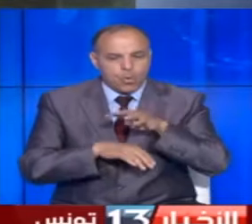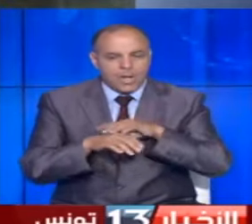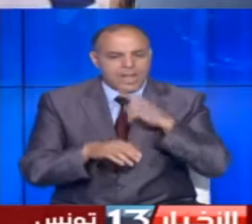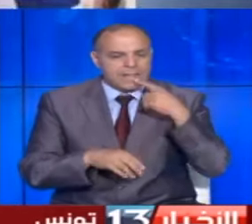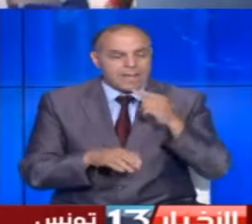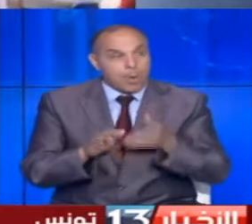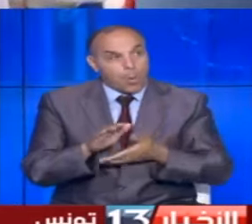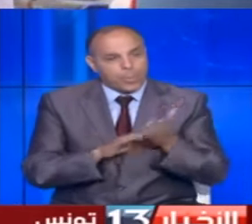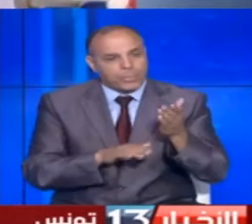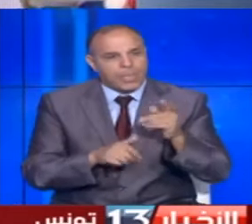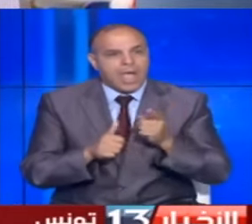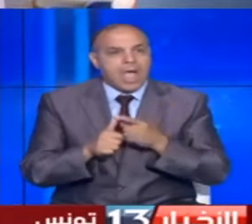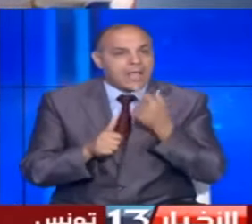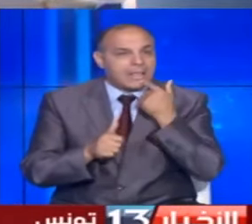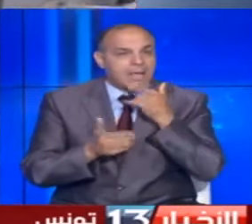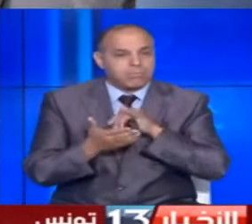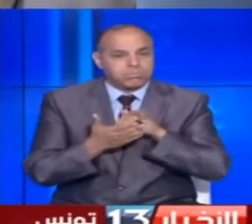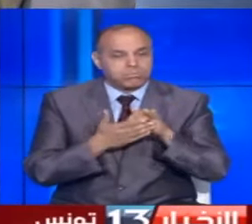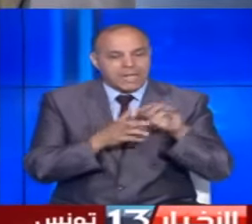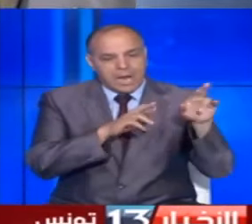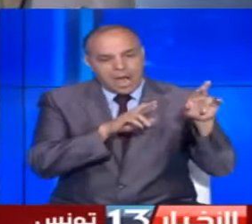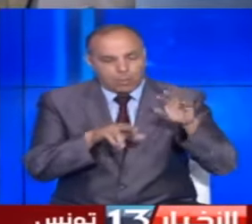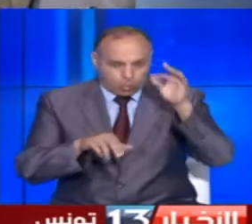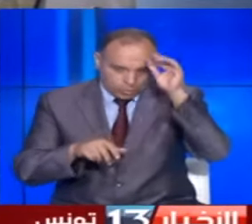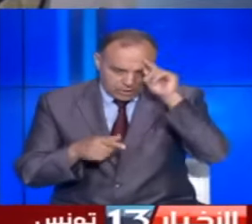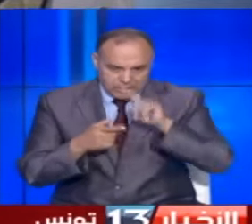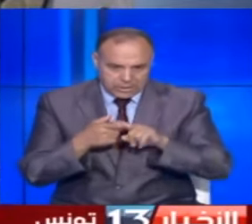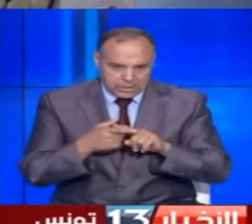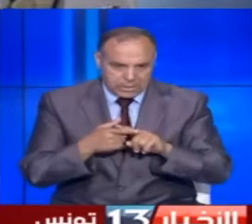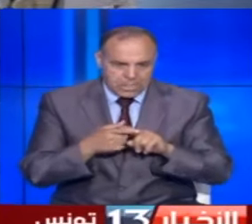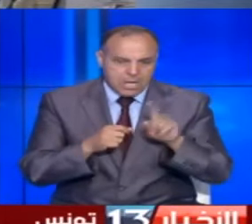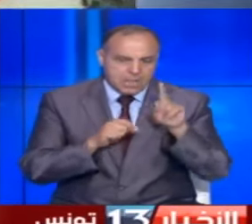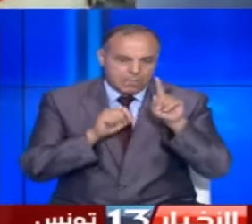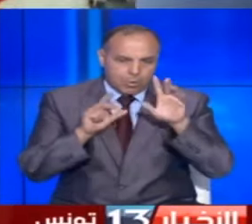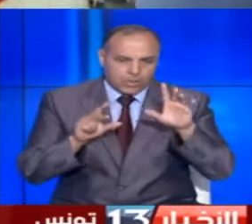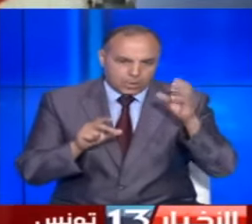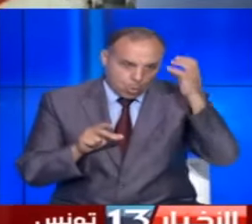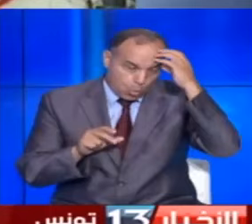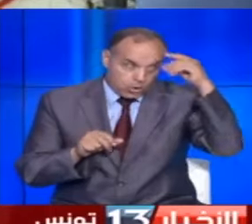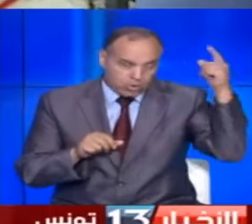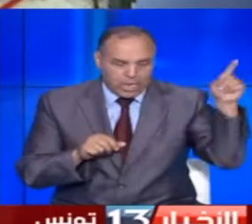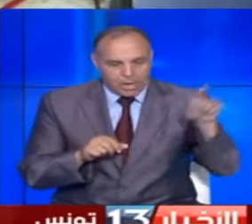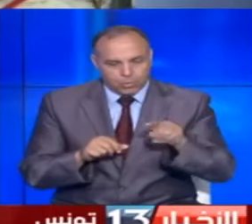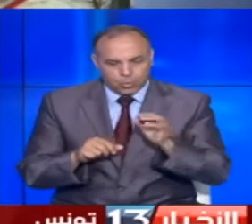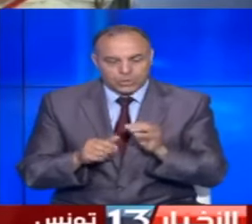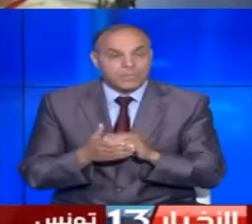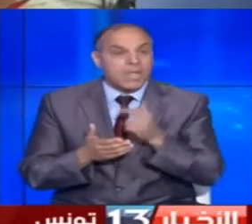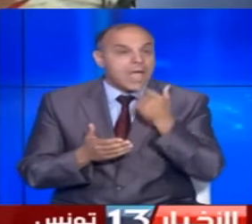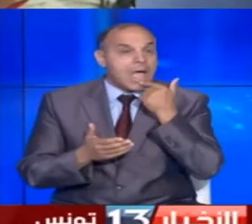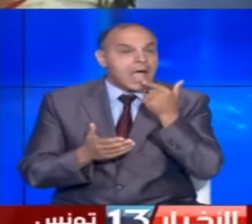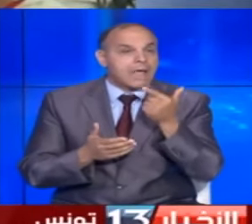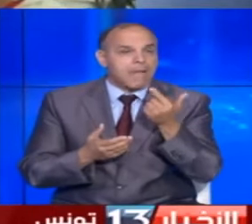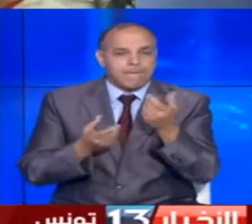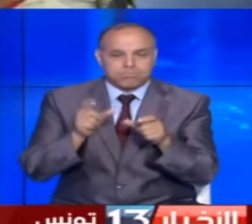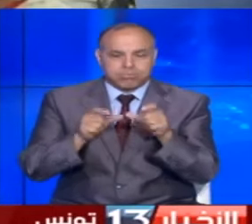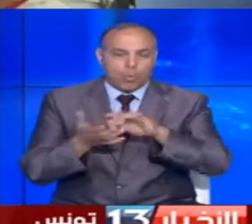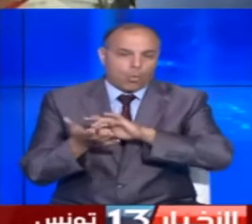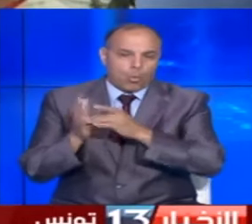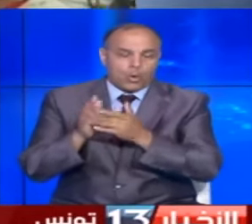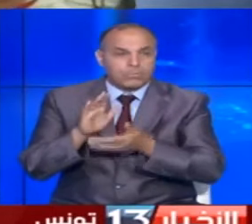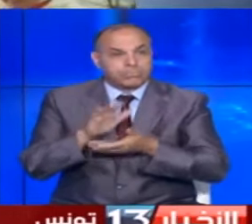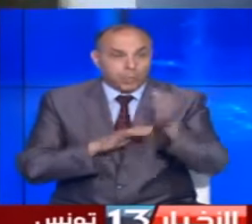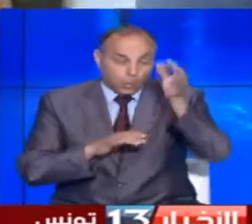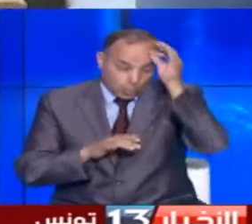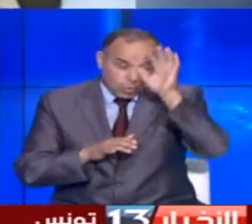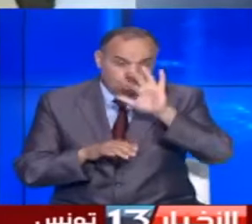ابل على ان تكون رحله العوده الى تونس يوم الثامن عشر من القادم ويذكر ان العدد الجملي للحجيج التونسيين